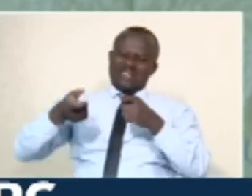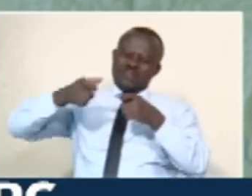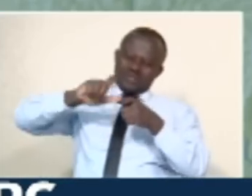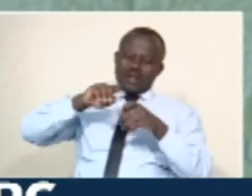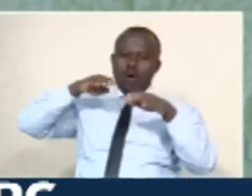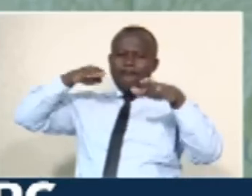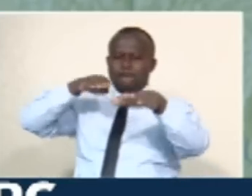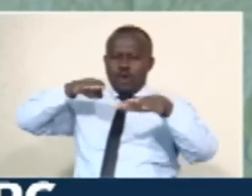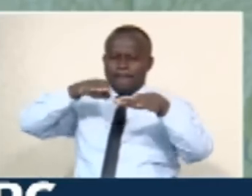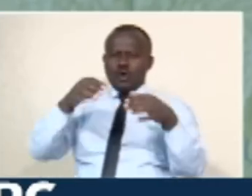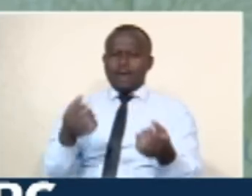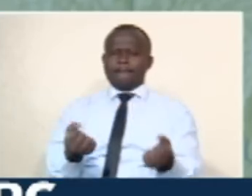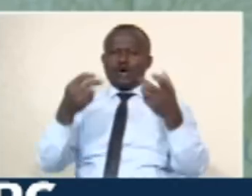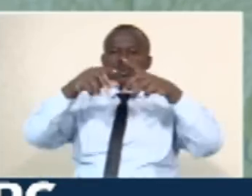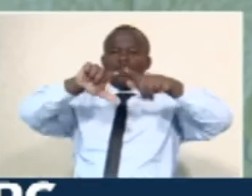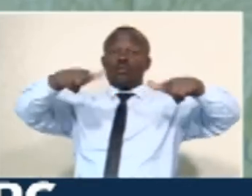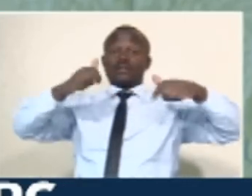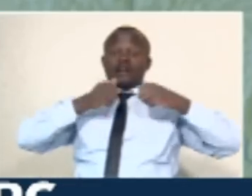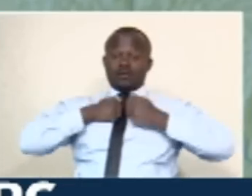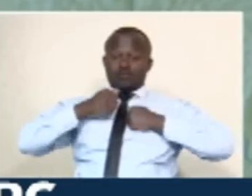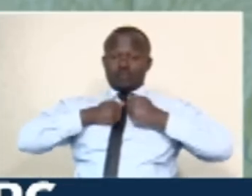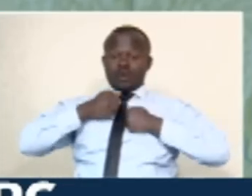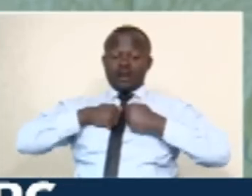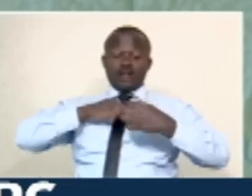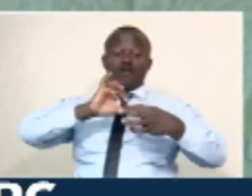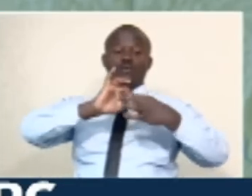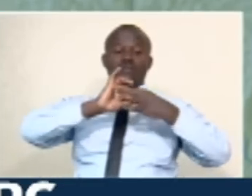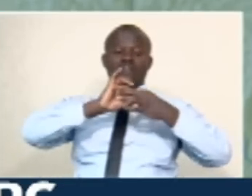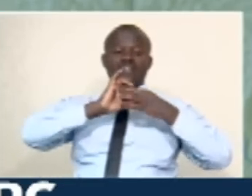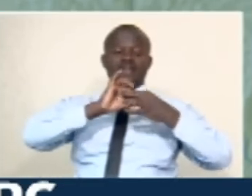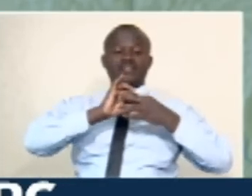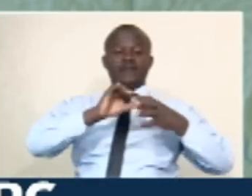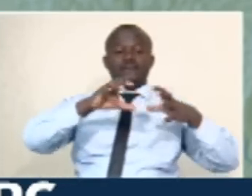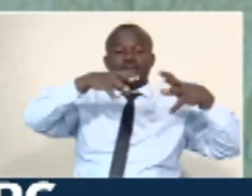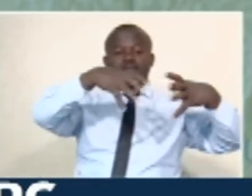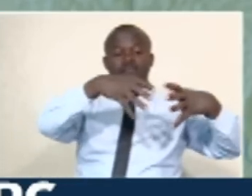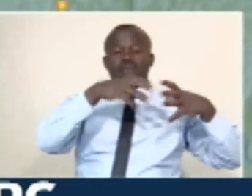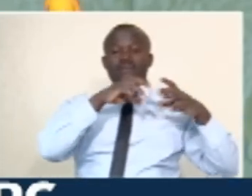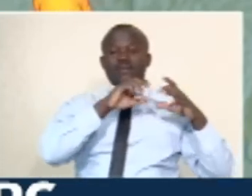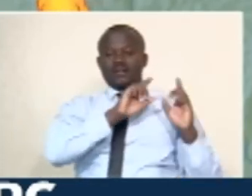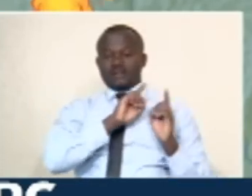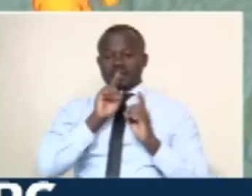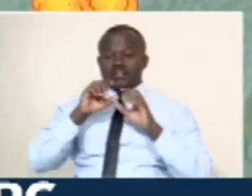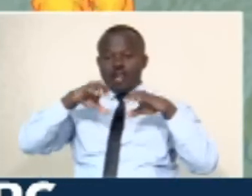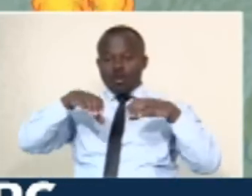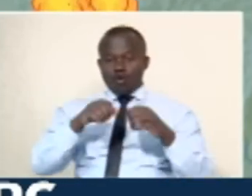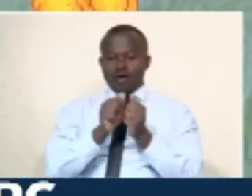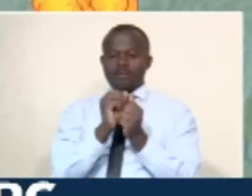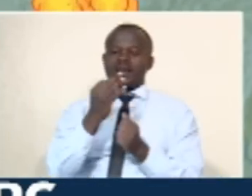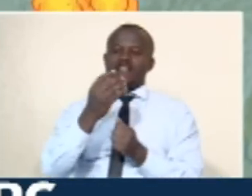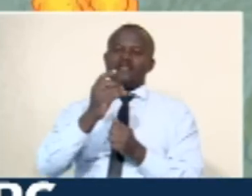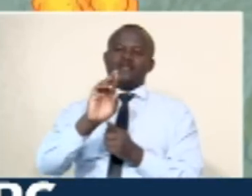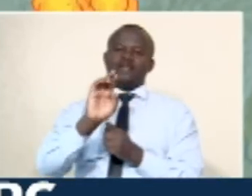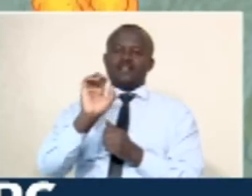bw'u Rwanda mu bihe bitandukanye, ibisasu byarashwe ku bufatanye bw'ingabo za Congo n'umutwe w'iterabwoba FDLR. Jean Pierre Kagabo, i Kigali.